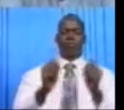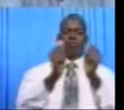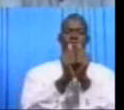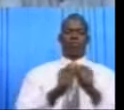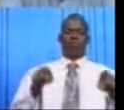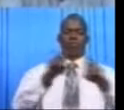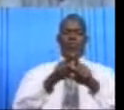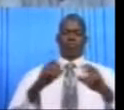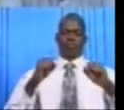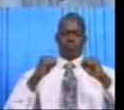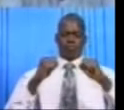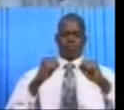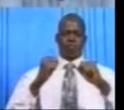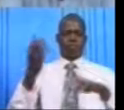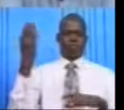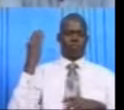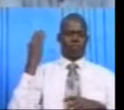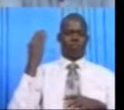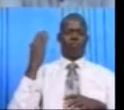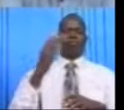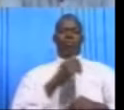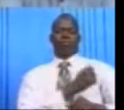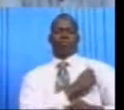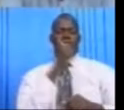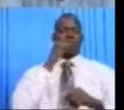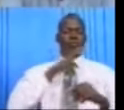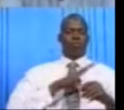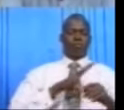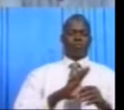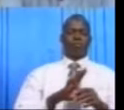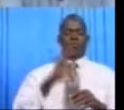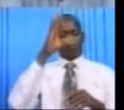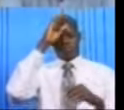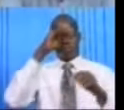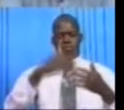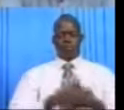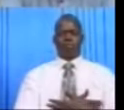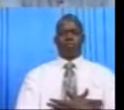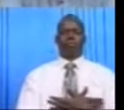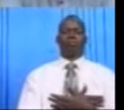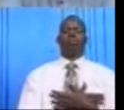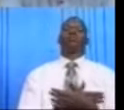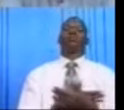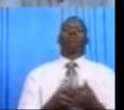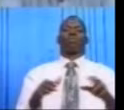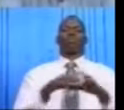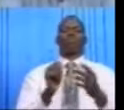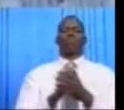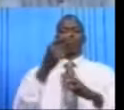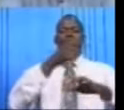même vigueur d'antan. Chers fils et filles de notre Église, famille de Dieu, en ces